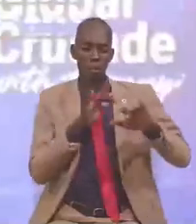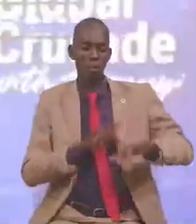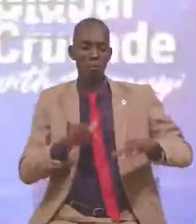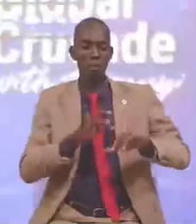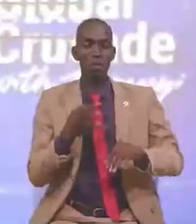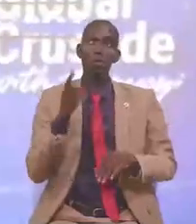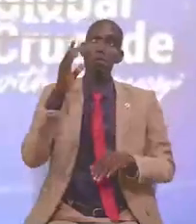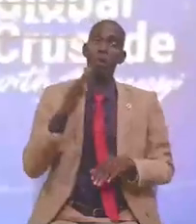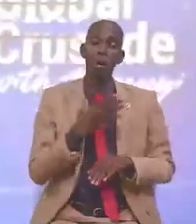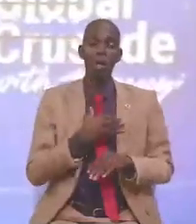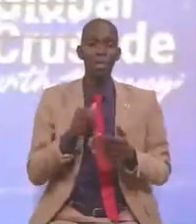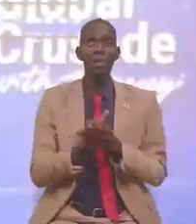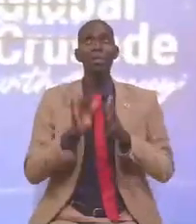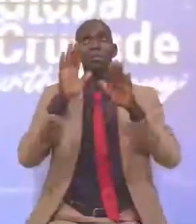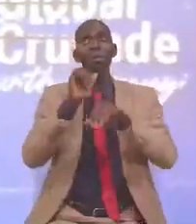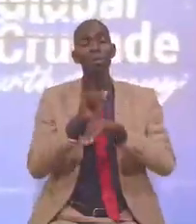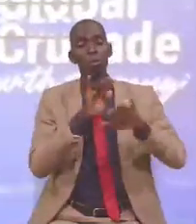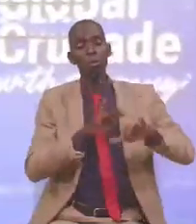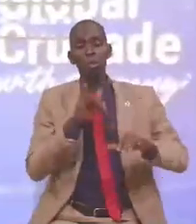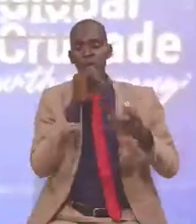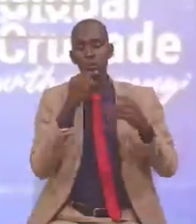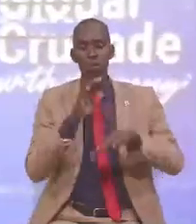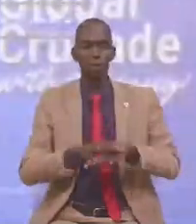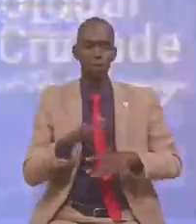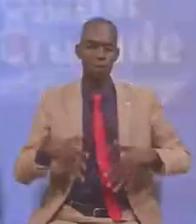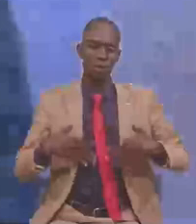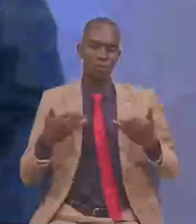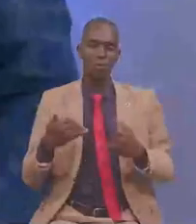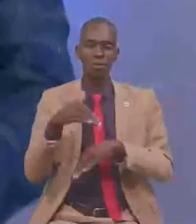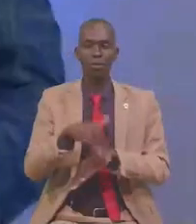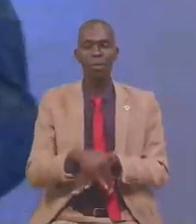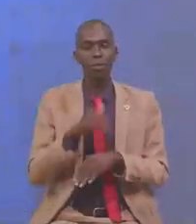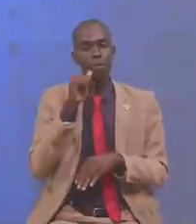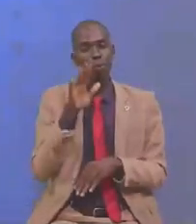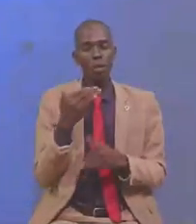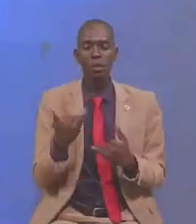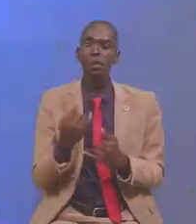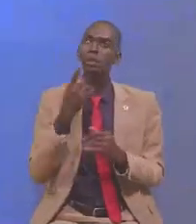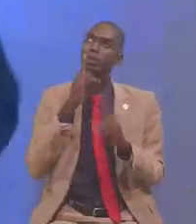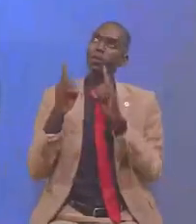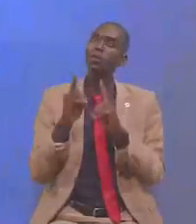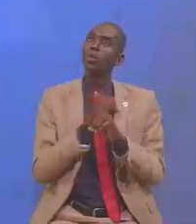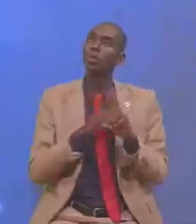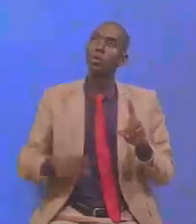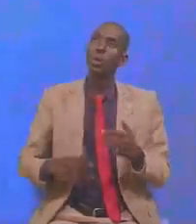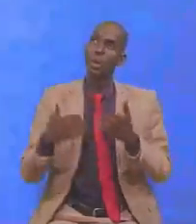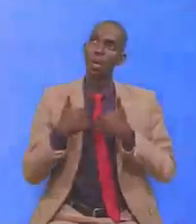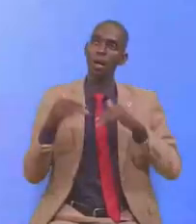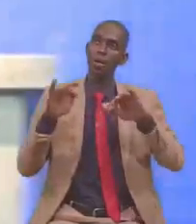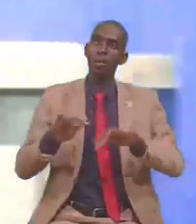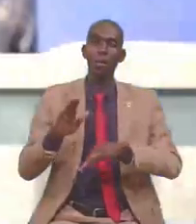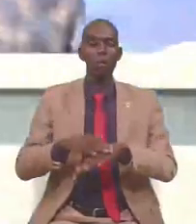tu dépends de la miséricorde de Dieu. Alors ce soir, tu dis, aie pitié de moi, Seigneur.